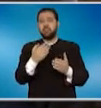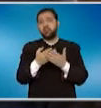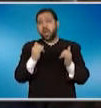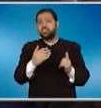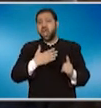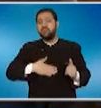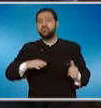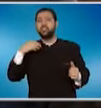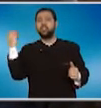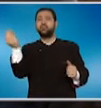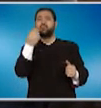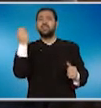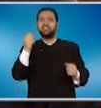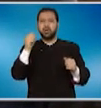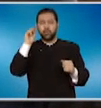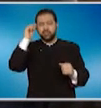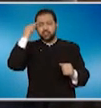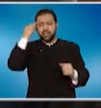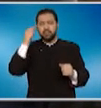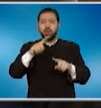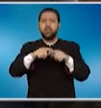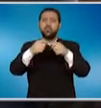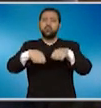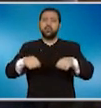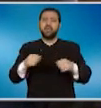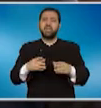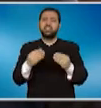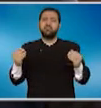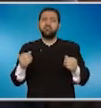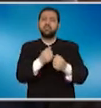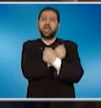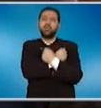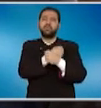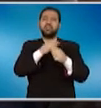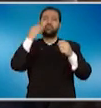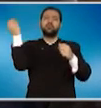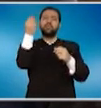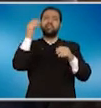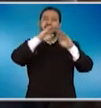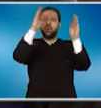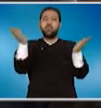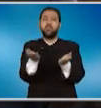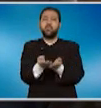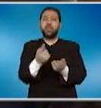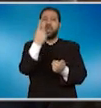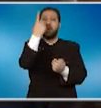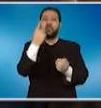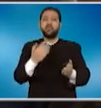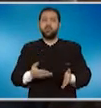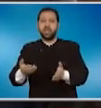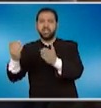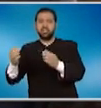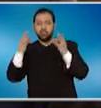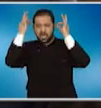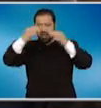lui Dumnezeu și cunoaștem toții că atât de mult a iubit Dumnezeu lumea încât pe unul născut l-a dat ca tot ceea ce crede